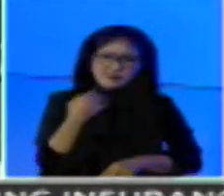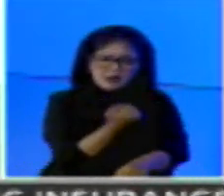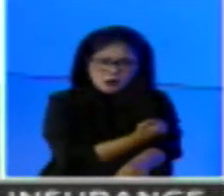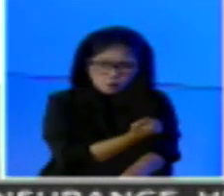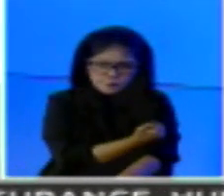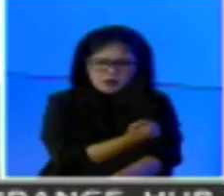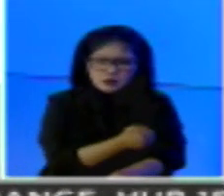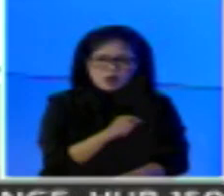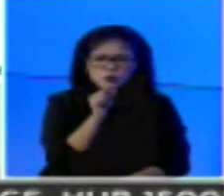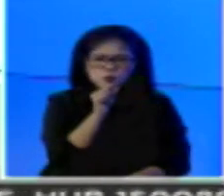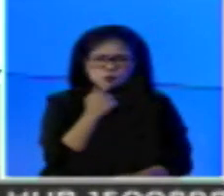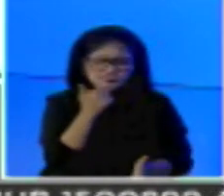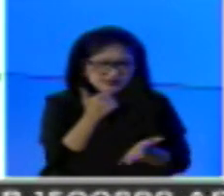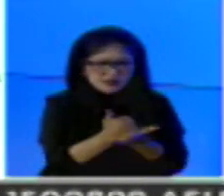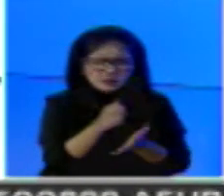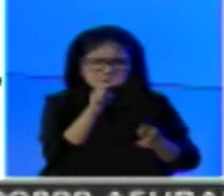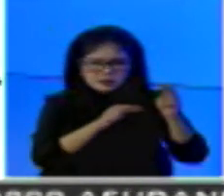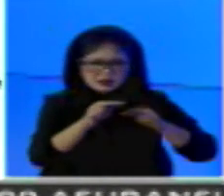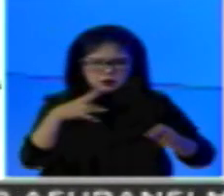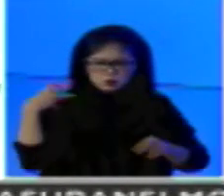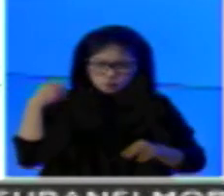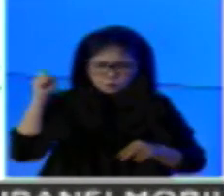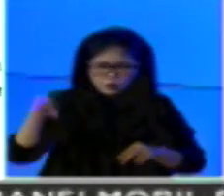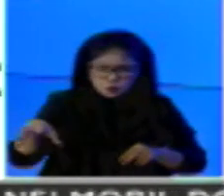Untuk kepentingan pemeriksaan, Bedi Alamsyah dicopot jabatannya dari